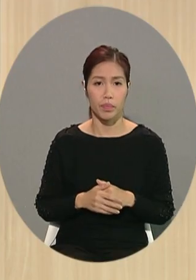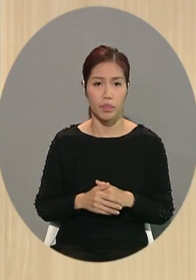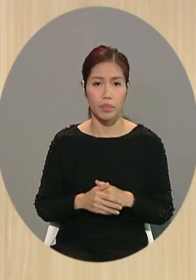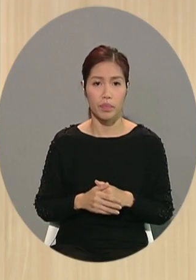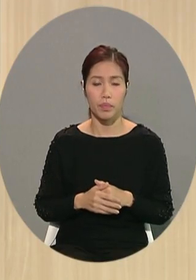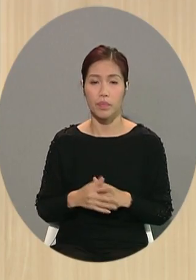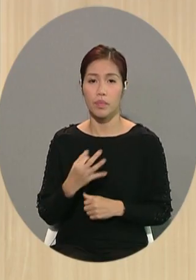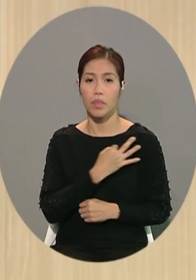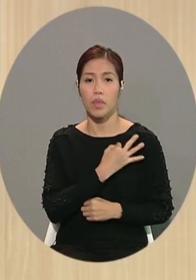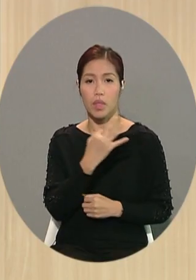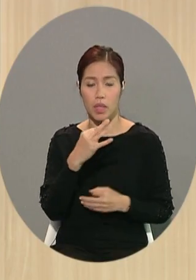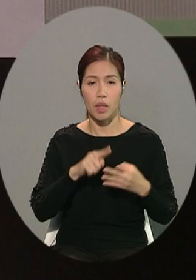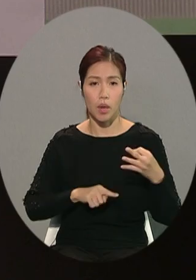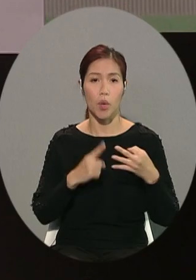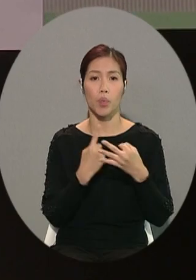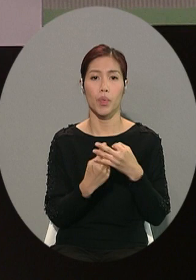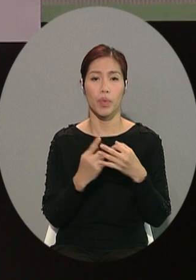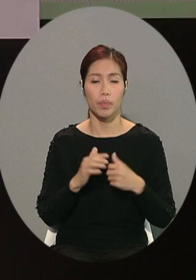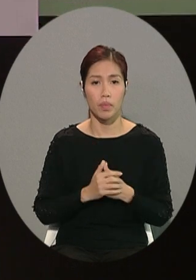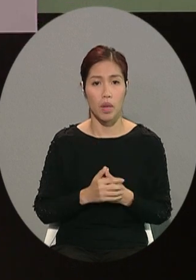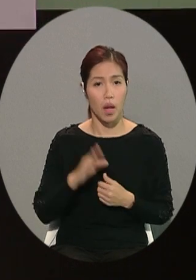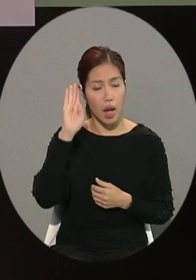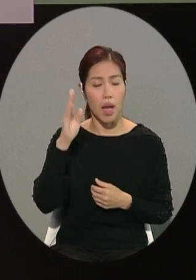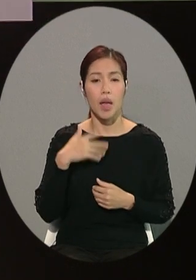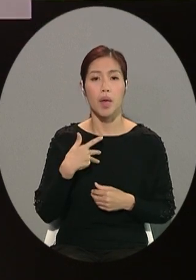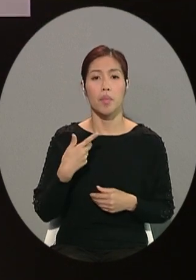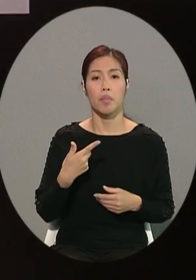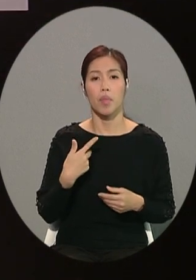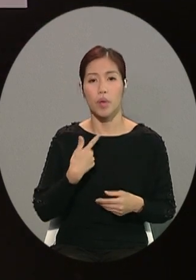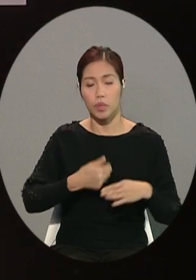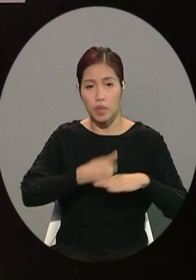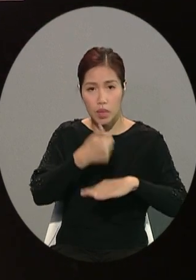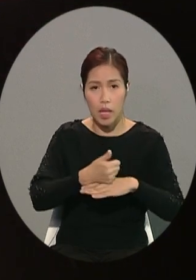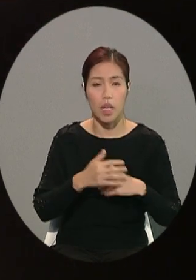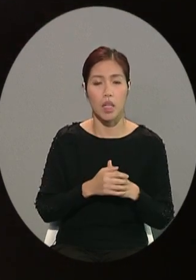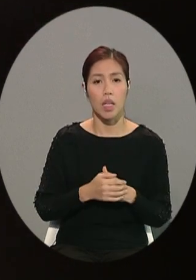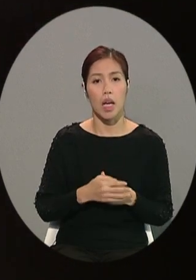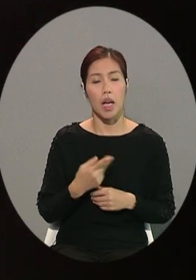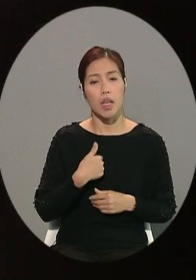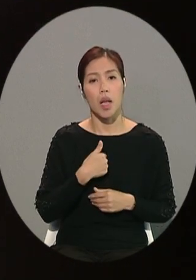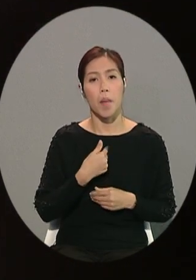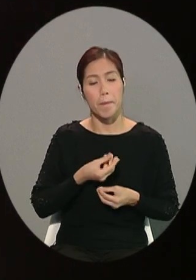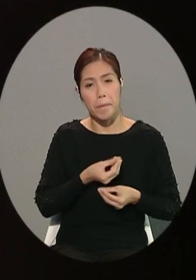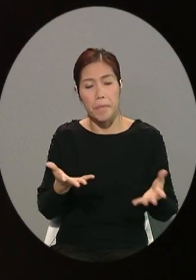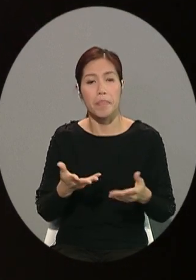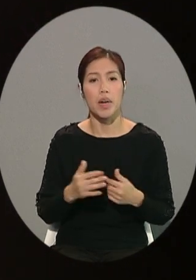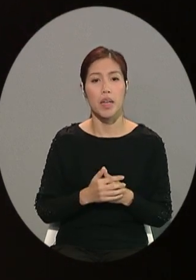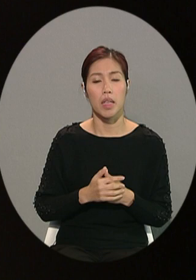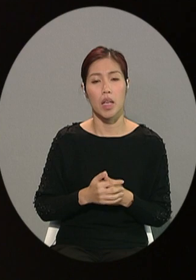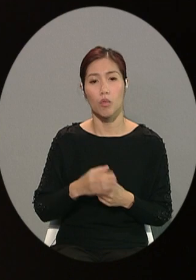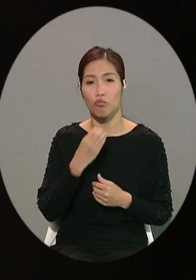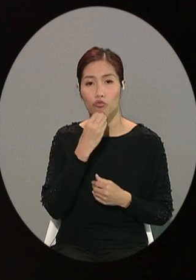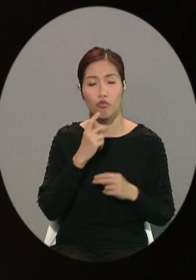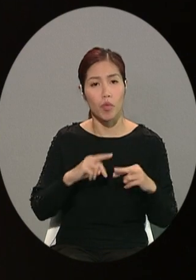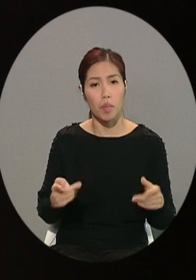跟住係三號黃俊陽。 我希望入到議會之後，勿忘初衷，會為大家帶來一個自然不同的東涌。冇咗市